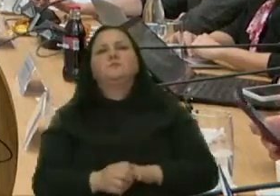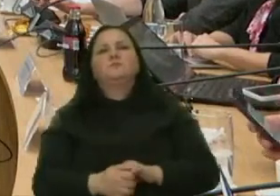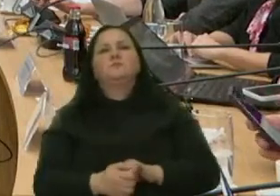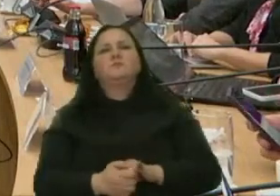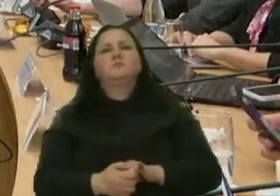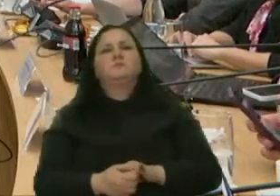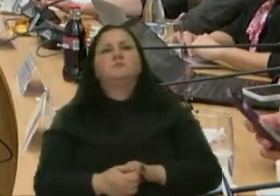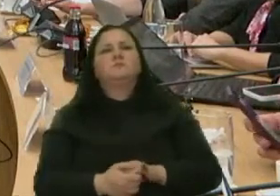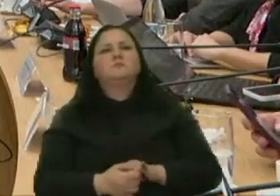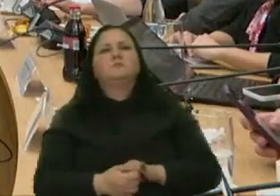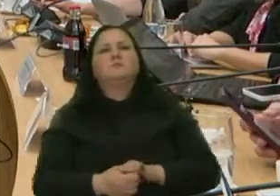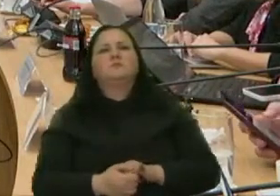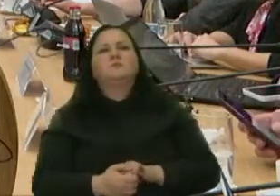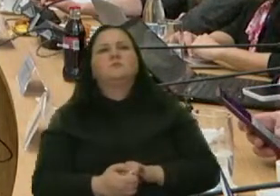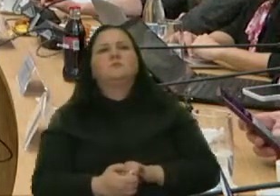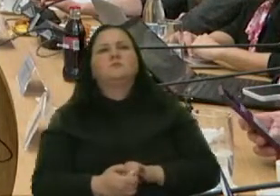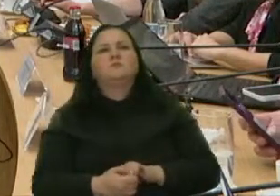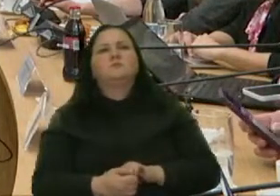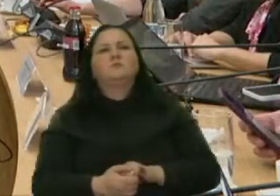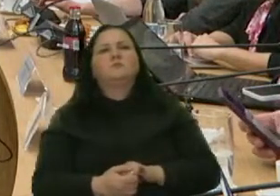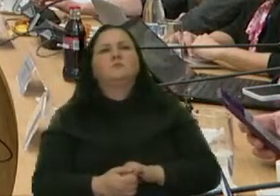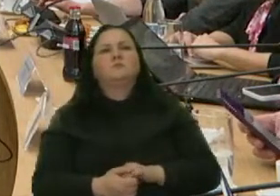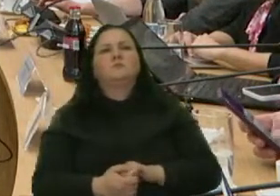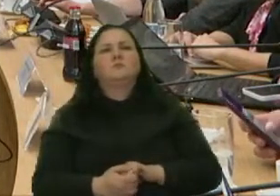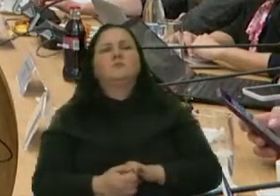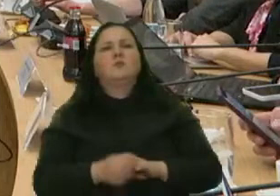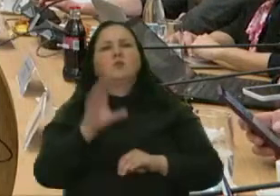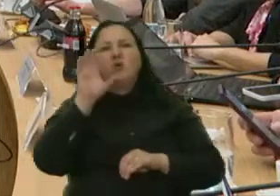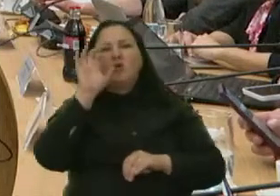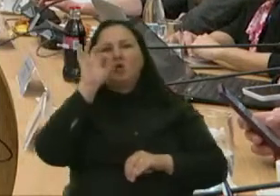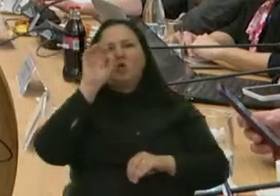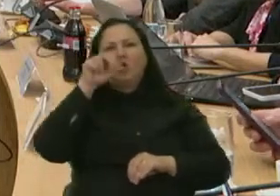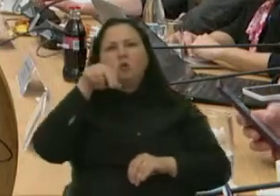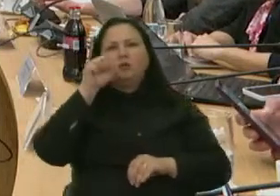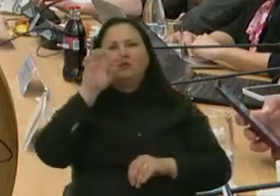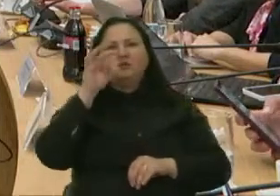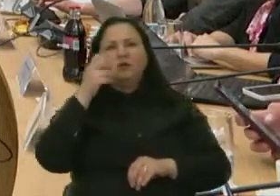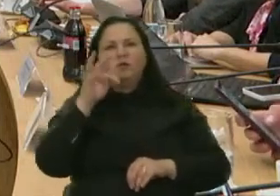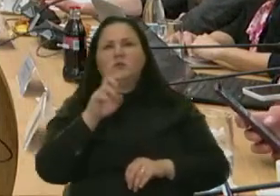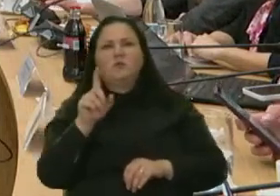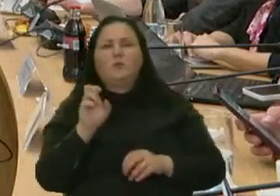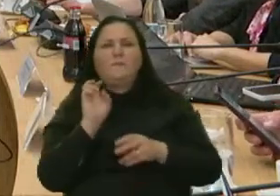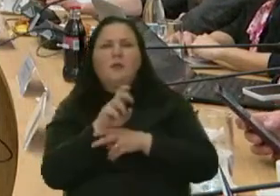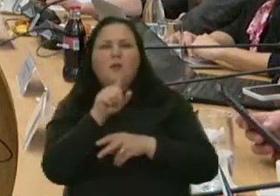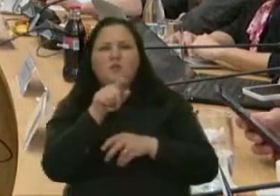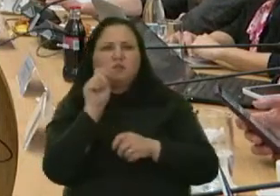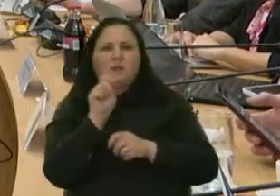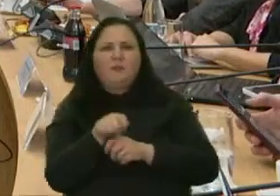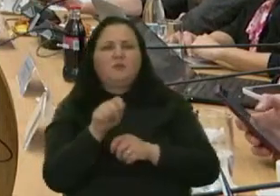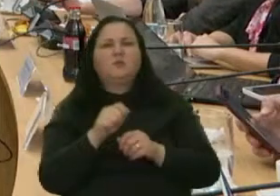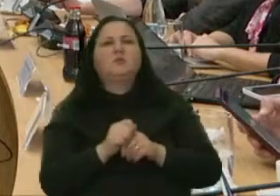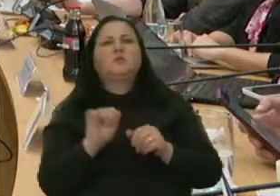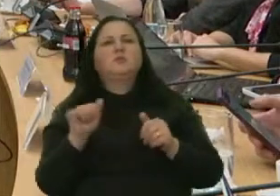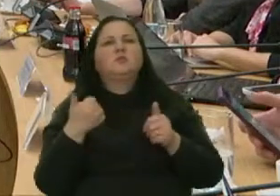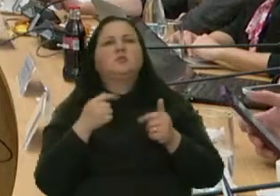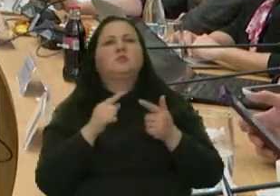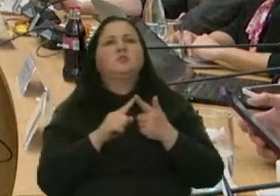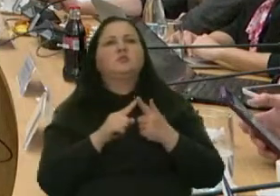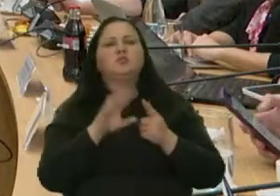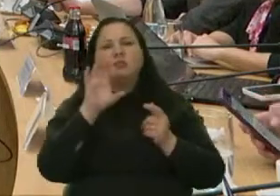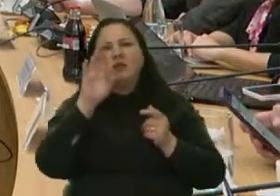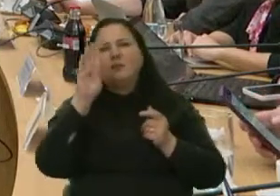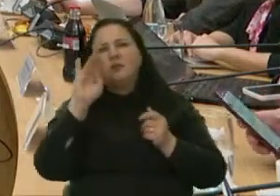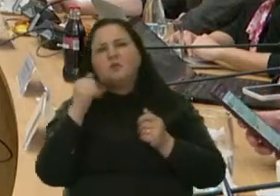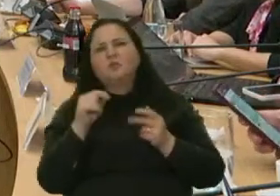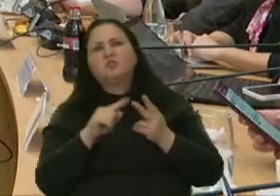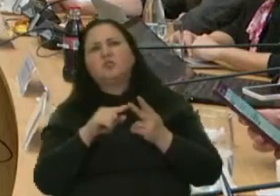vot Da domnul constantea care nu particip la acest amendament la acest amendament și mai sunt domnul Chira